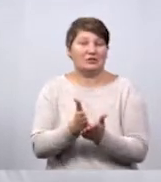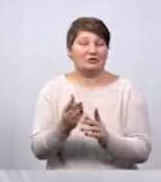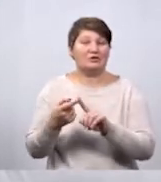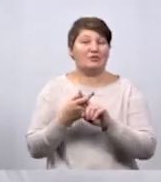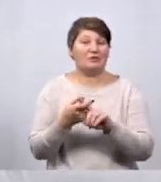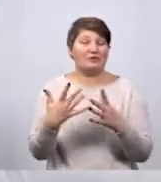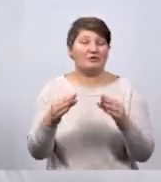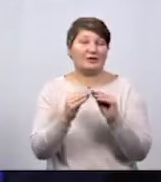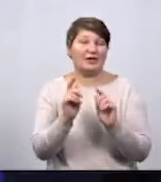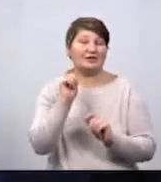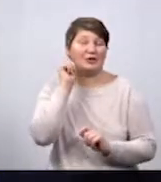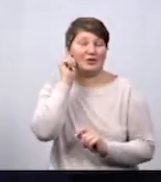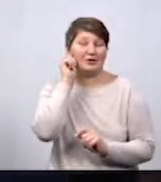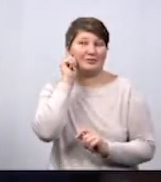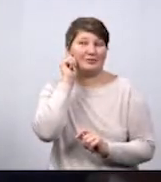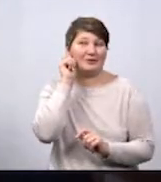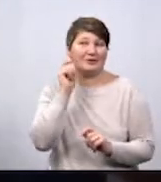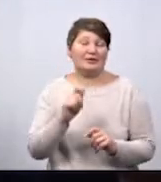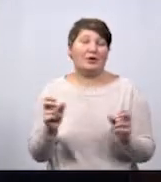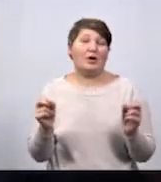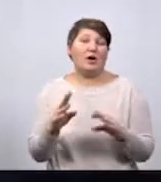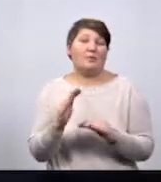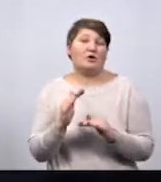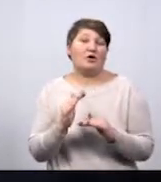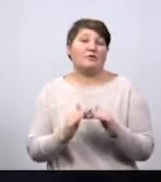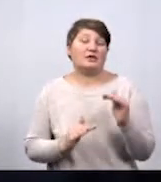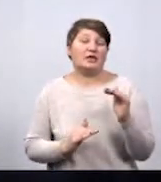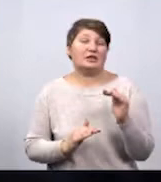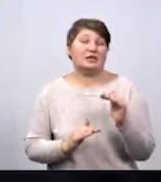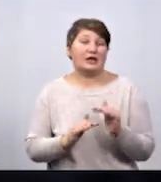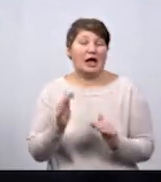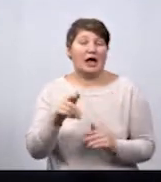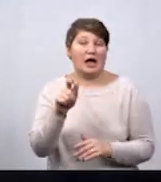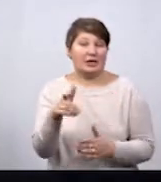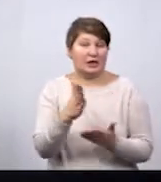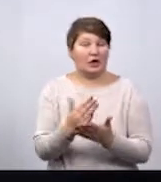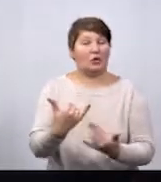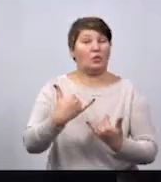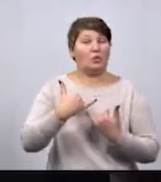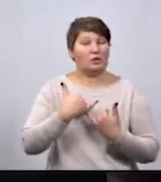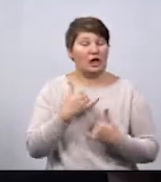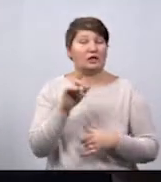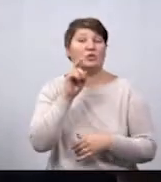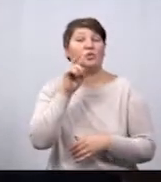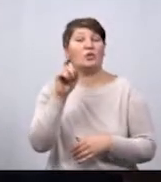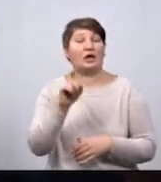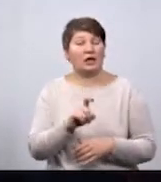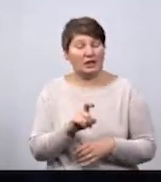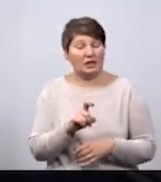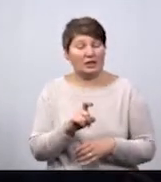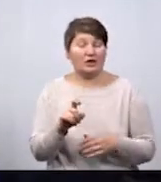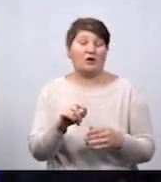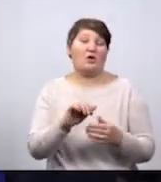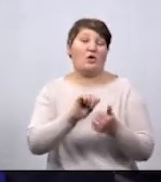10 років. Професіоналісти в Ополу. Професіонали є як у нас, так і в Україні. Ми обмінюємося досвідом